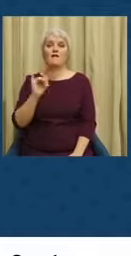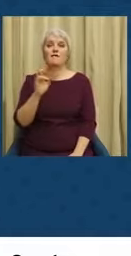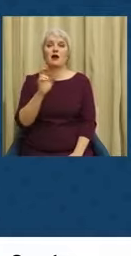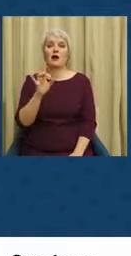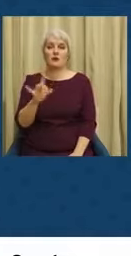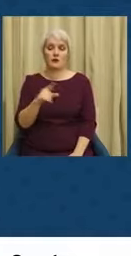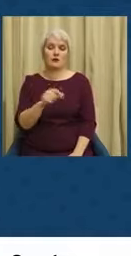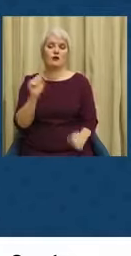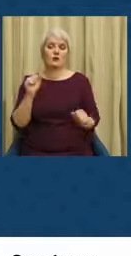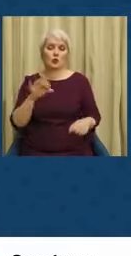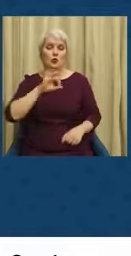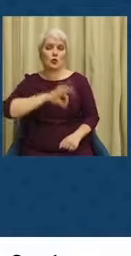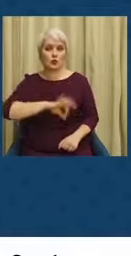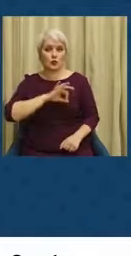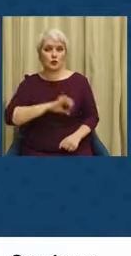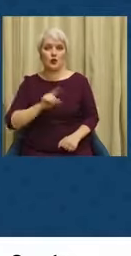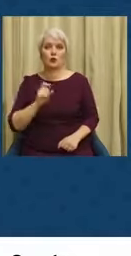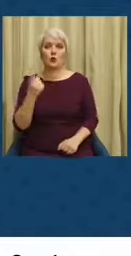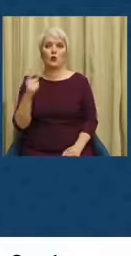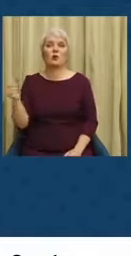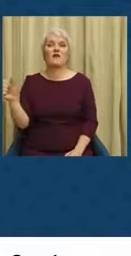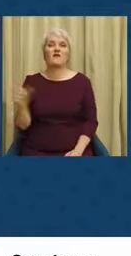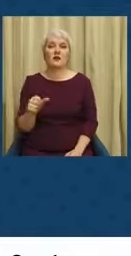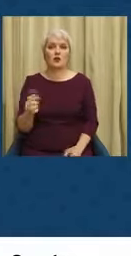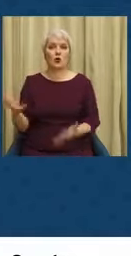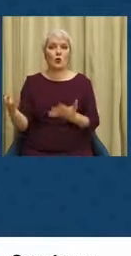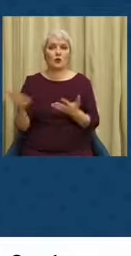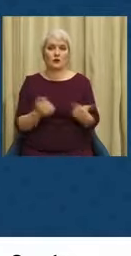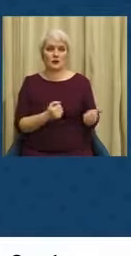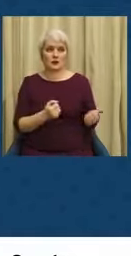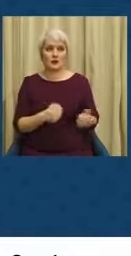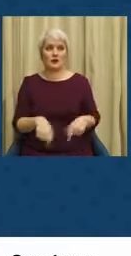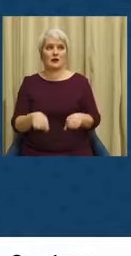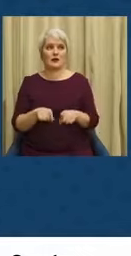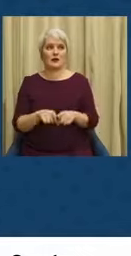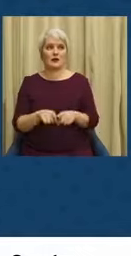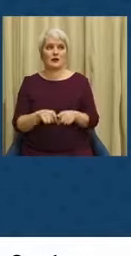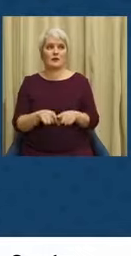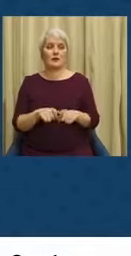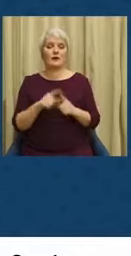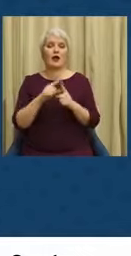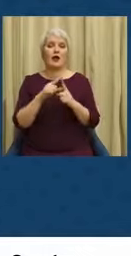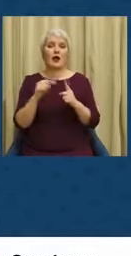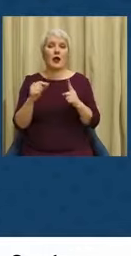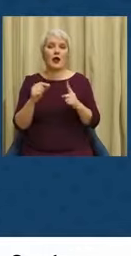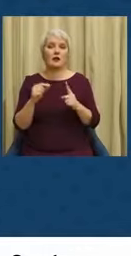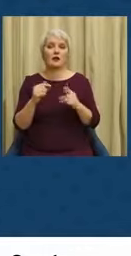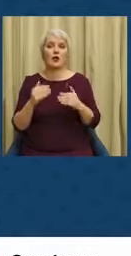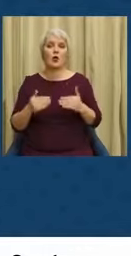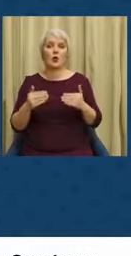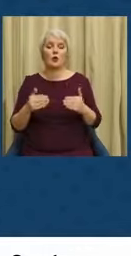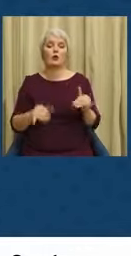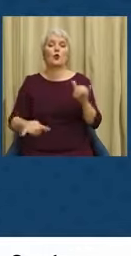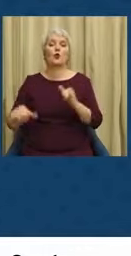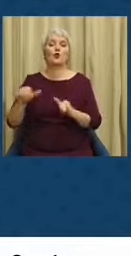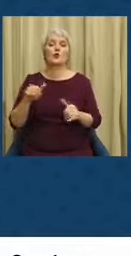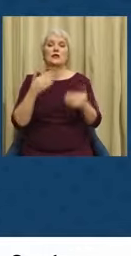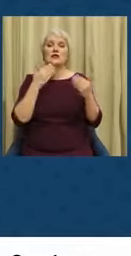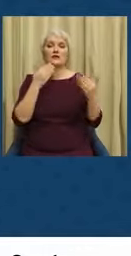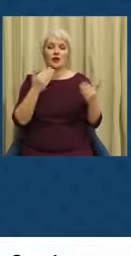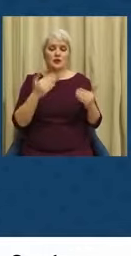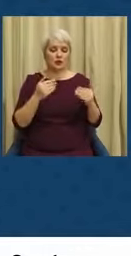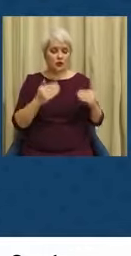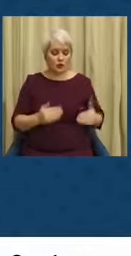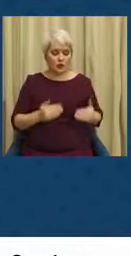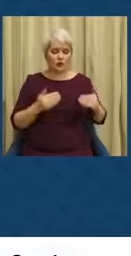яким вони можуть користуватися, щоб за одну хвилину отримати такий як алгоритм, куди звертатися крок за кроком,